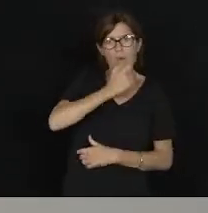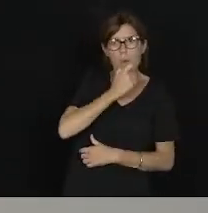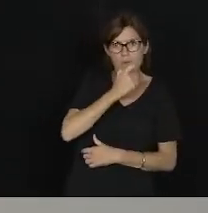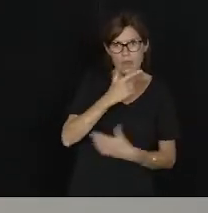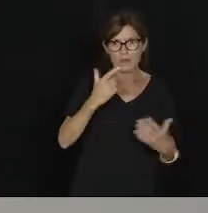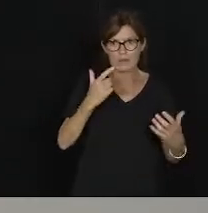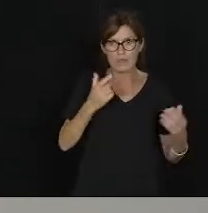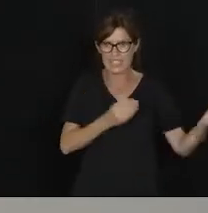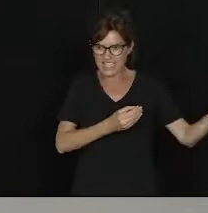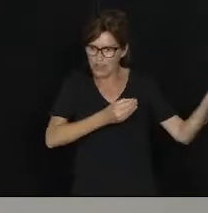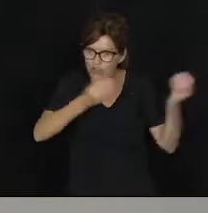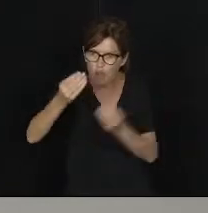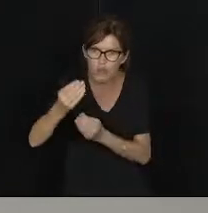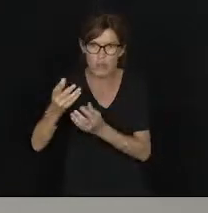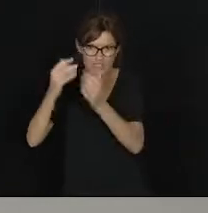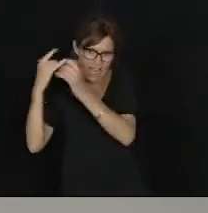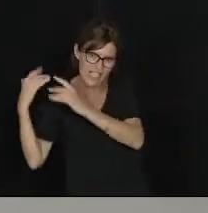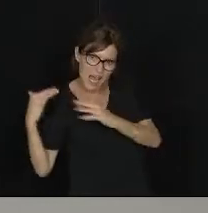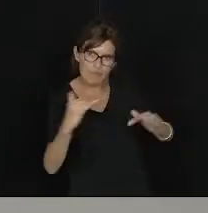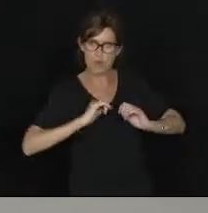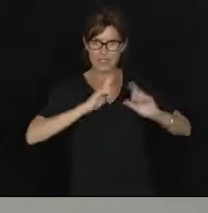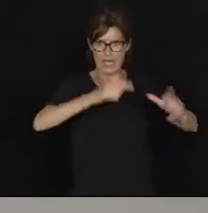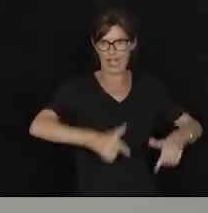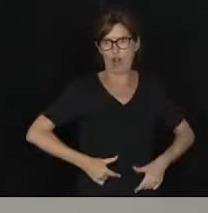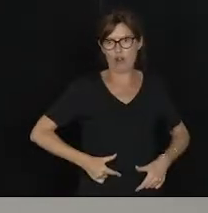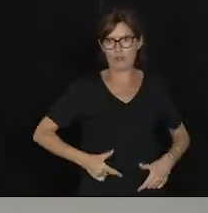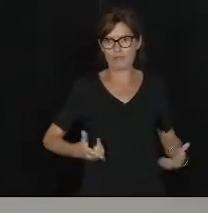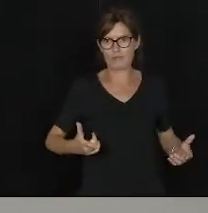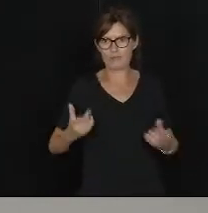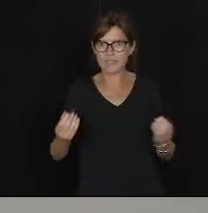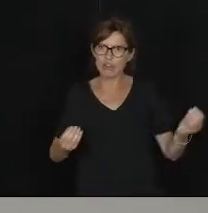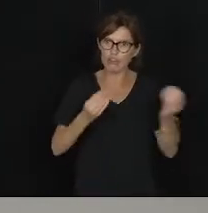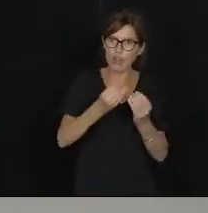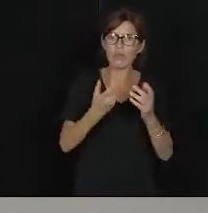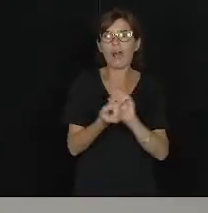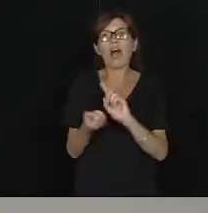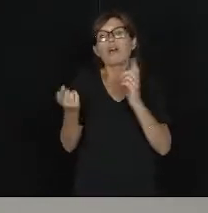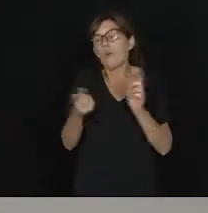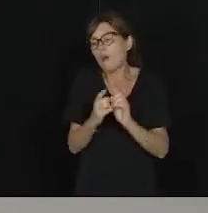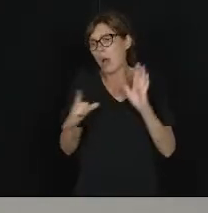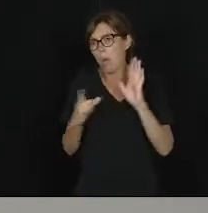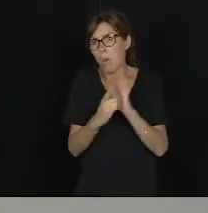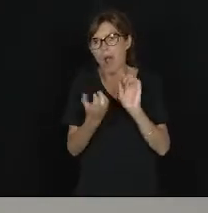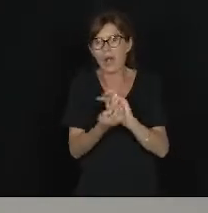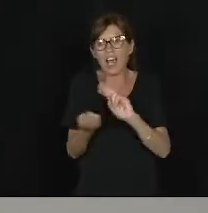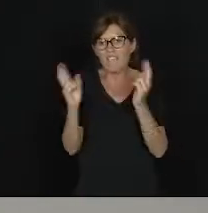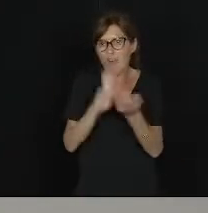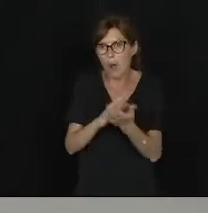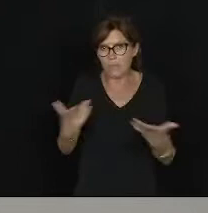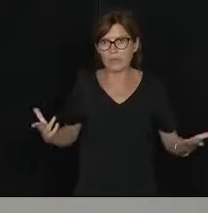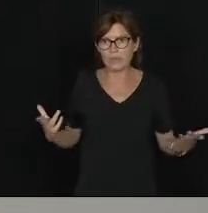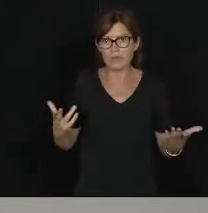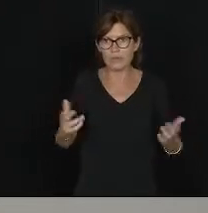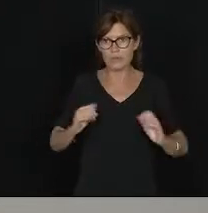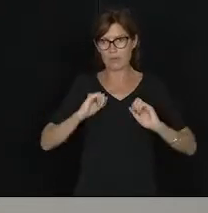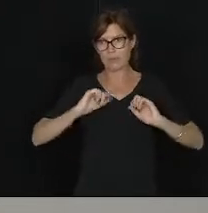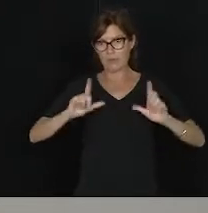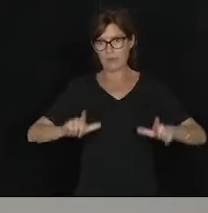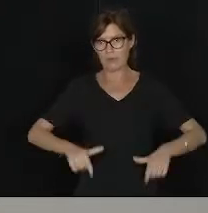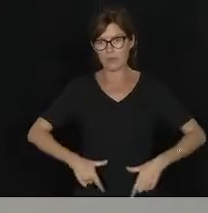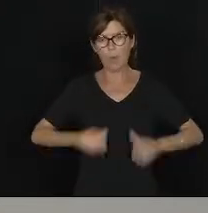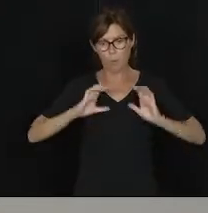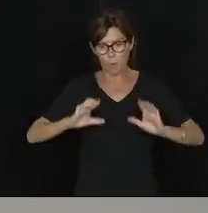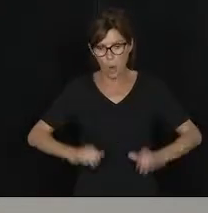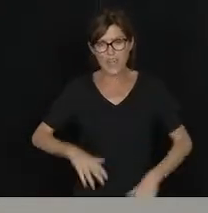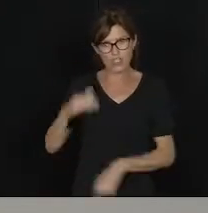la guerre qui impose l'Education Act de 1918, la réforme scolaire de Weimar en 1919, ou le projet de collège unique, hein, le projet de